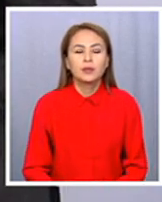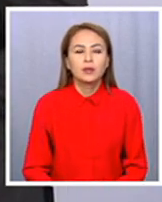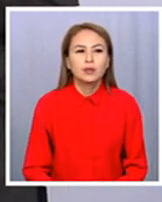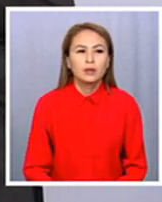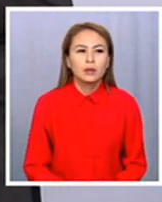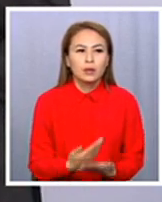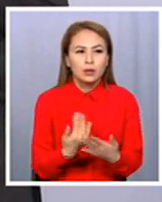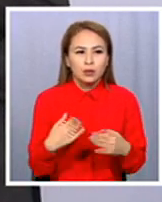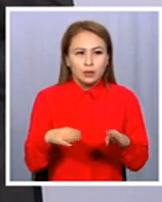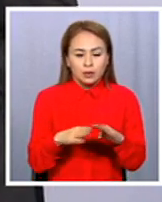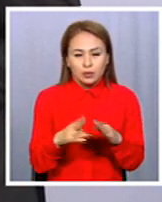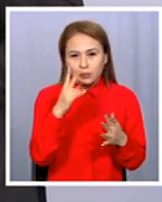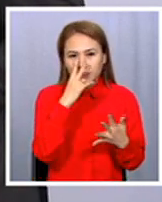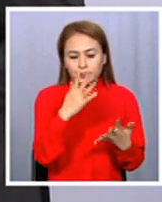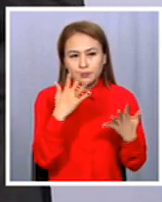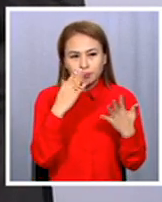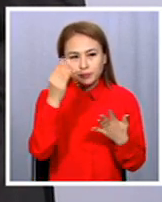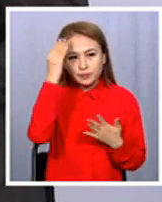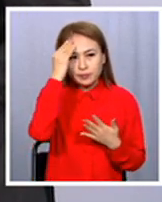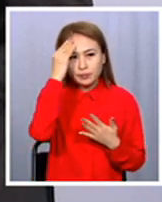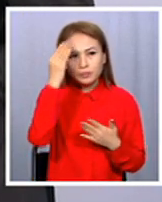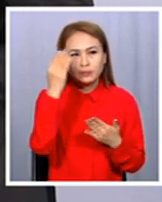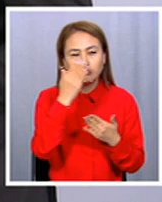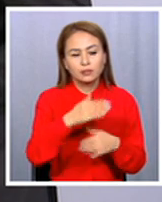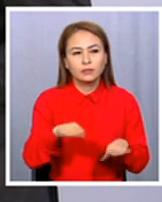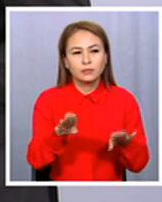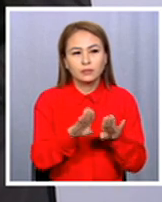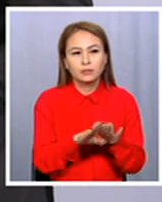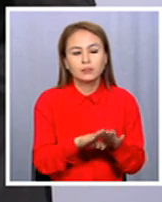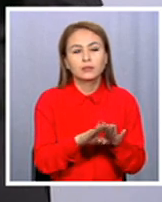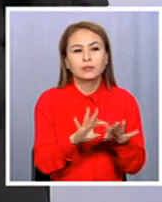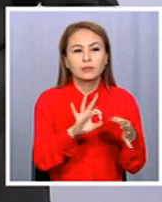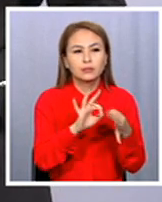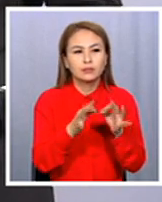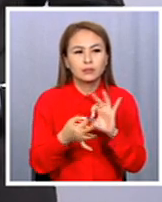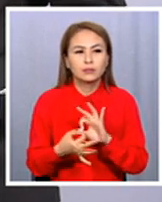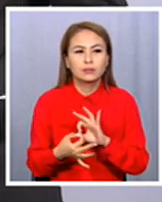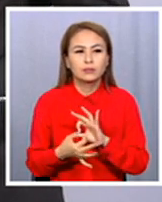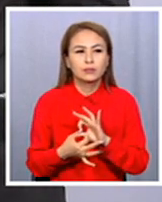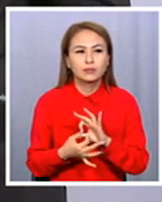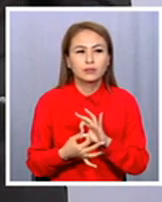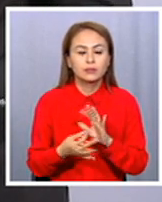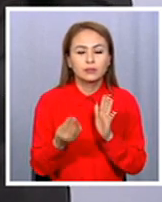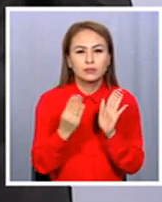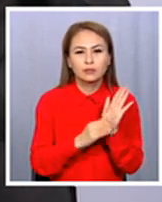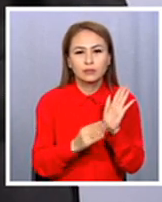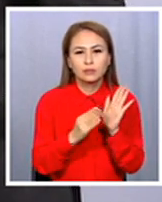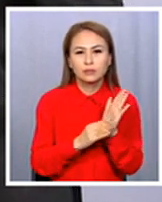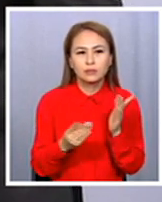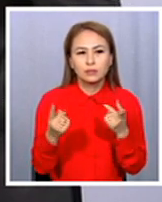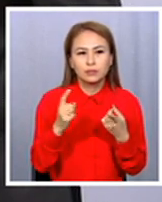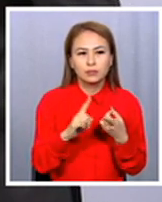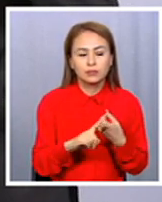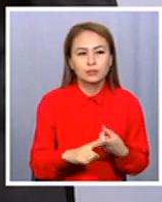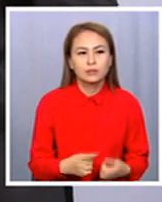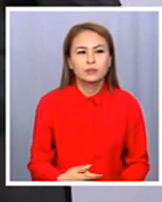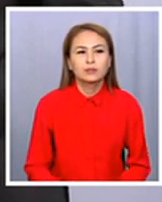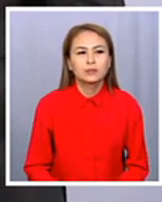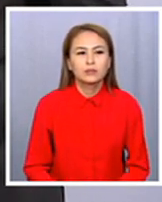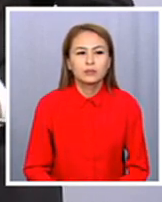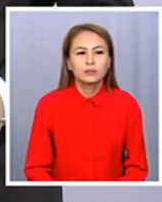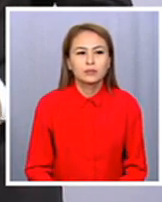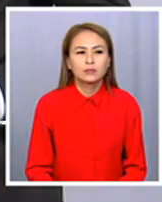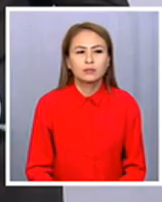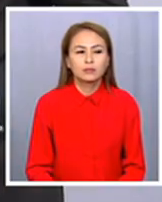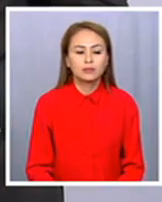осы көрсетілген ұғым бізде бұл осы деректерді, жүйелерді байланыстыратын ғаламдық тор